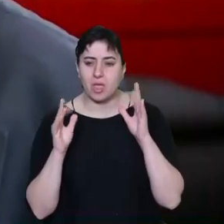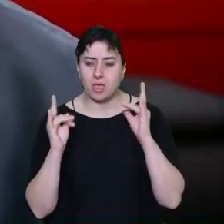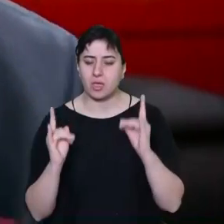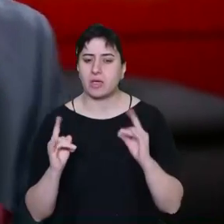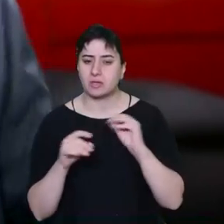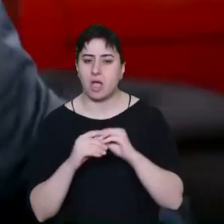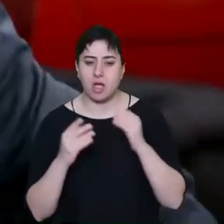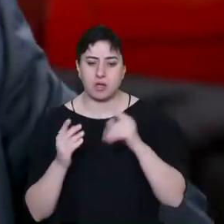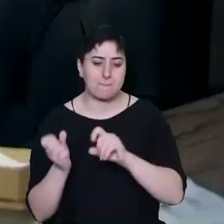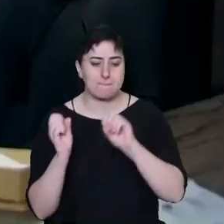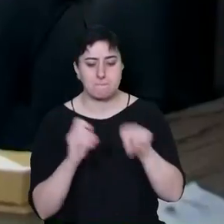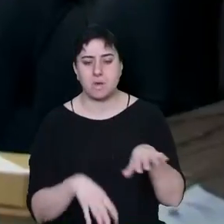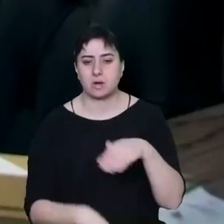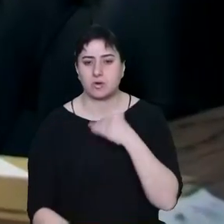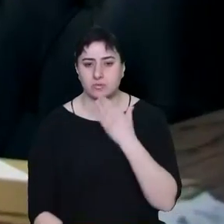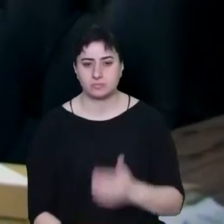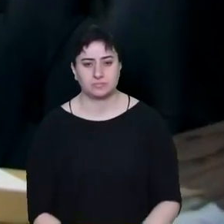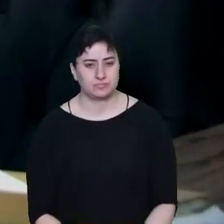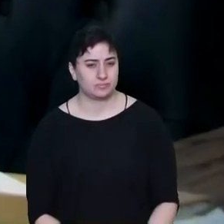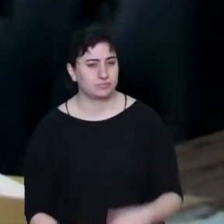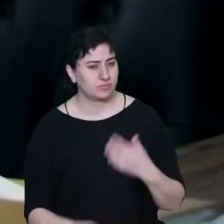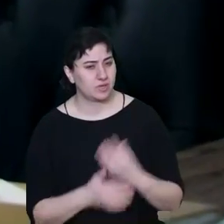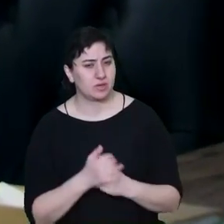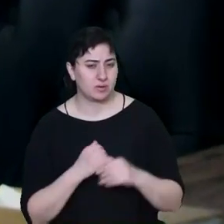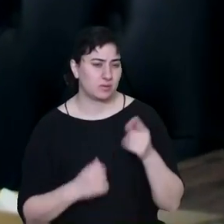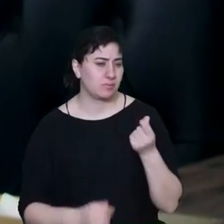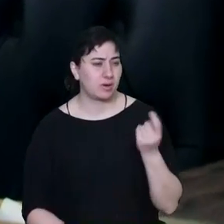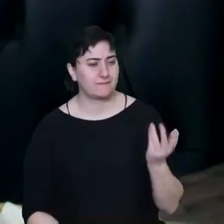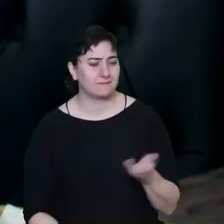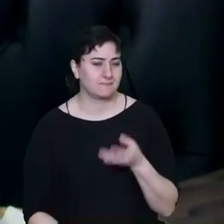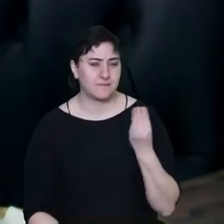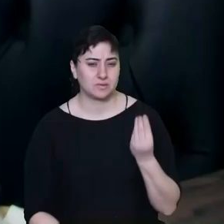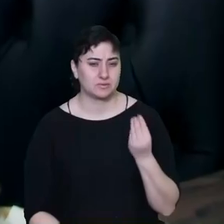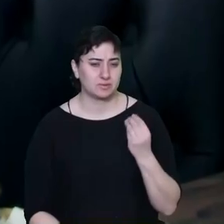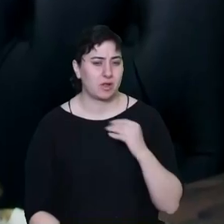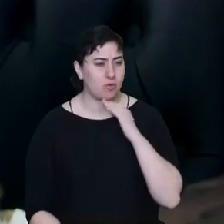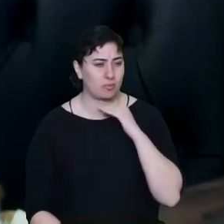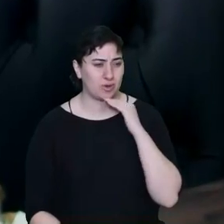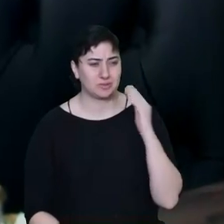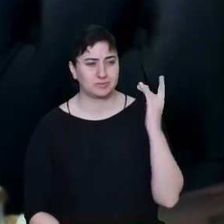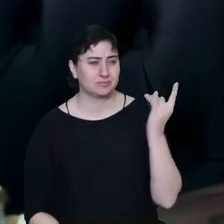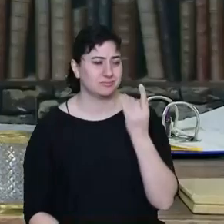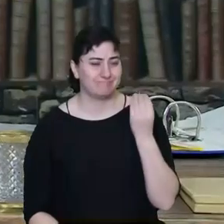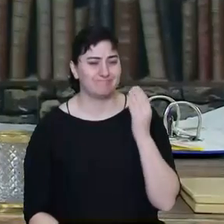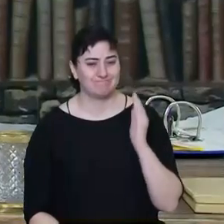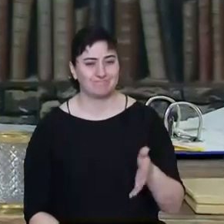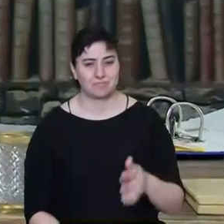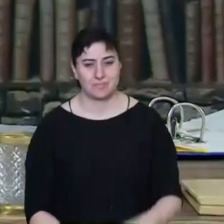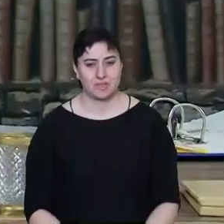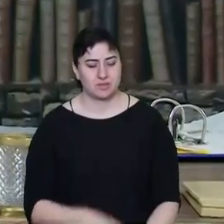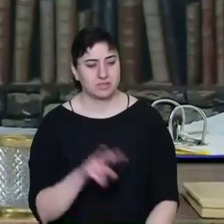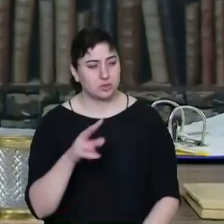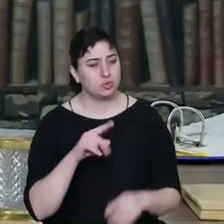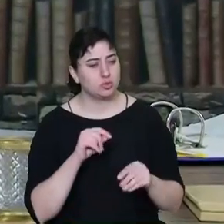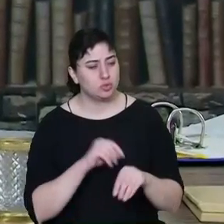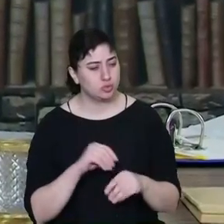saatten sonra. Ah ah, o parayla böyle ne güzel Avrupa kaçamağı yapardı. Çok